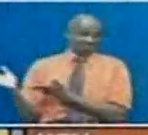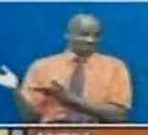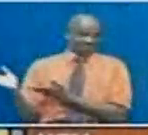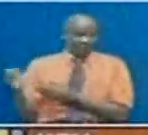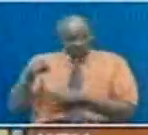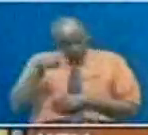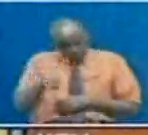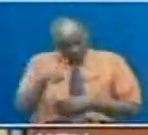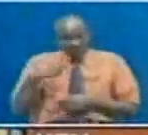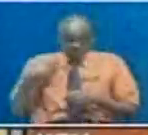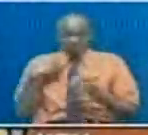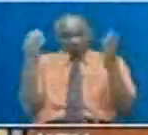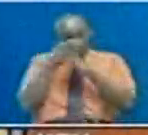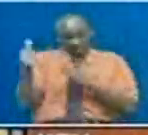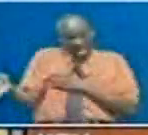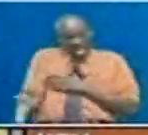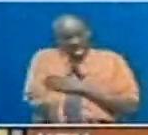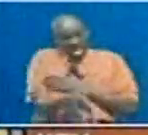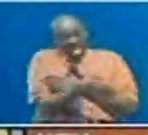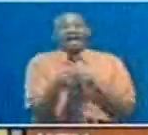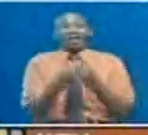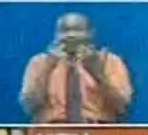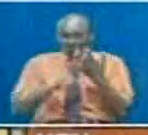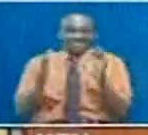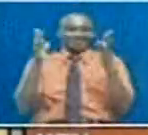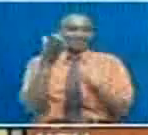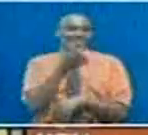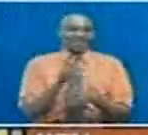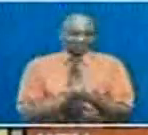Mkesha wa kuamkia leo ilikuwa mwanzo wa sikukuu,